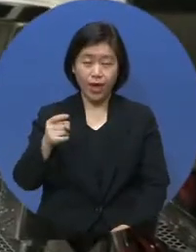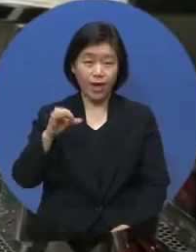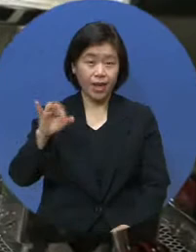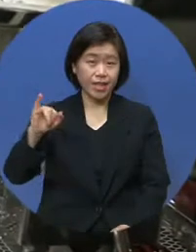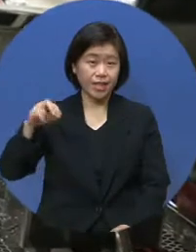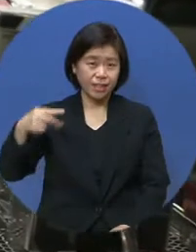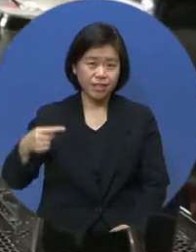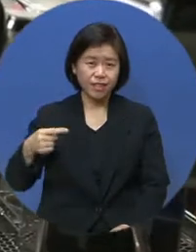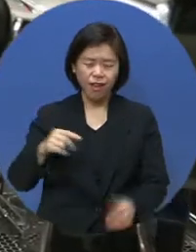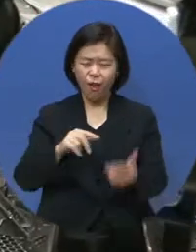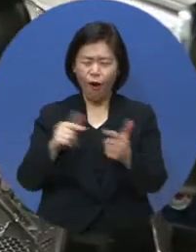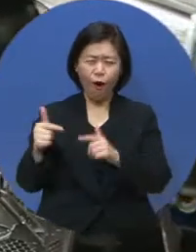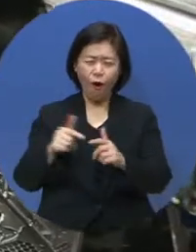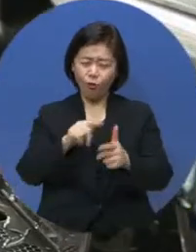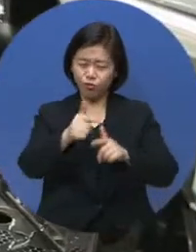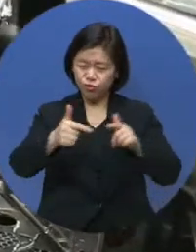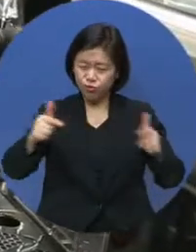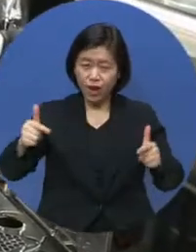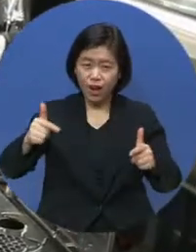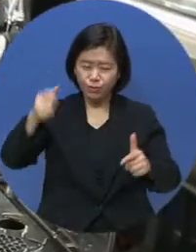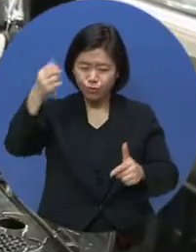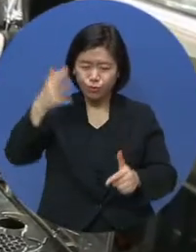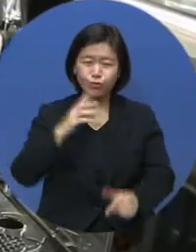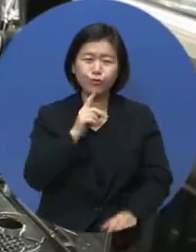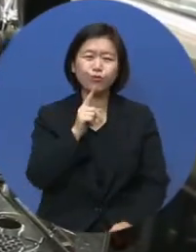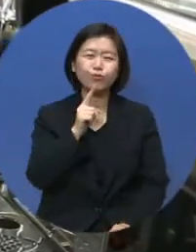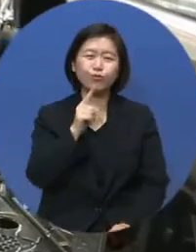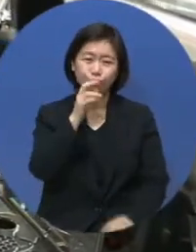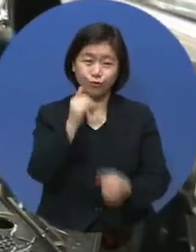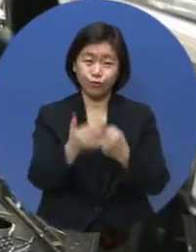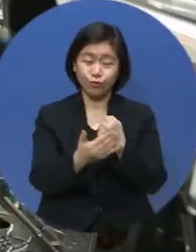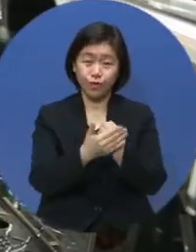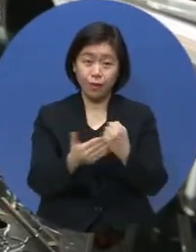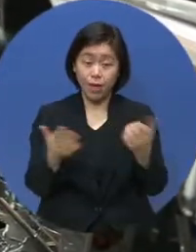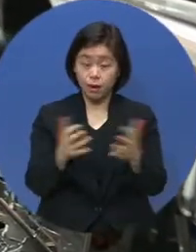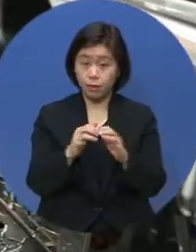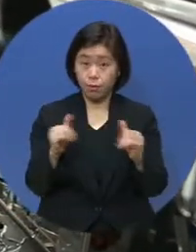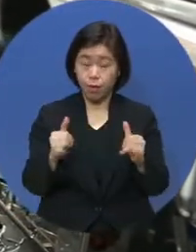단체 손님들의 다양한 주문에 직원들은 분주해집니다.